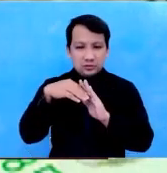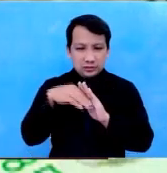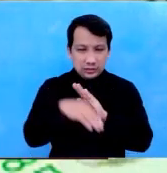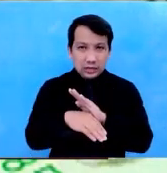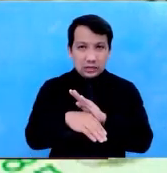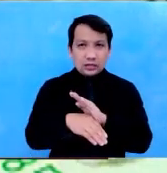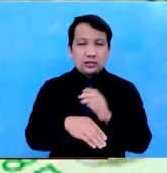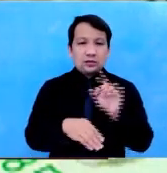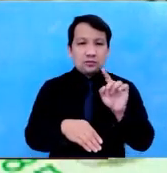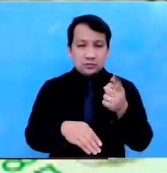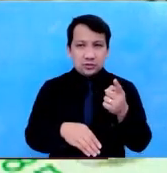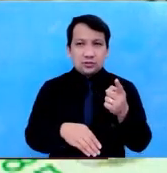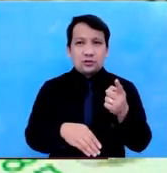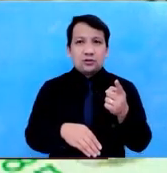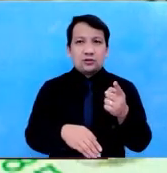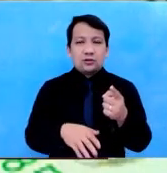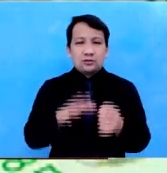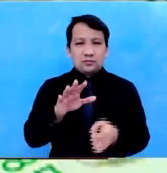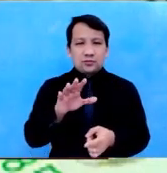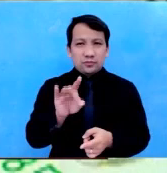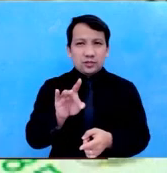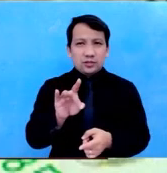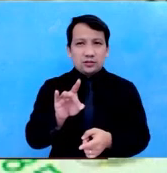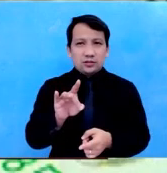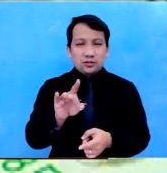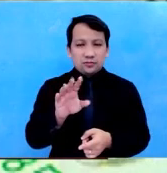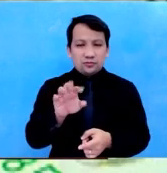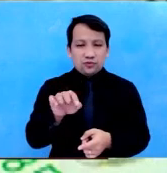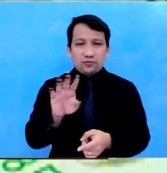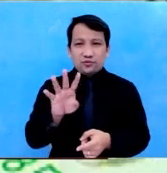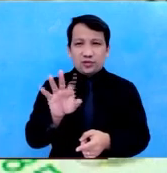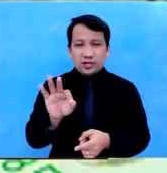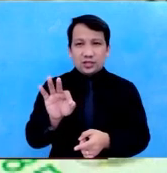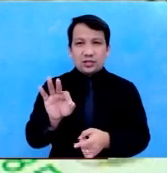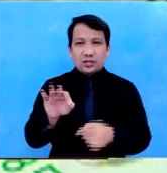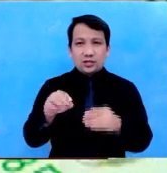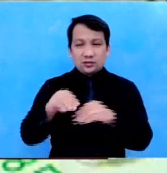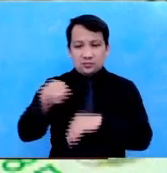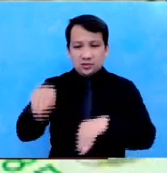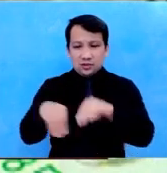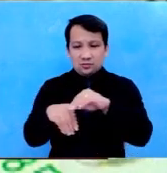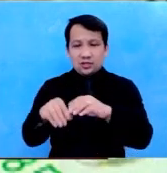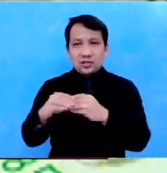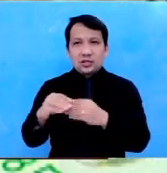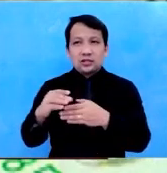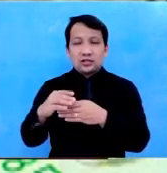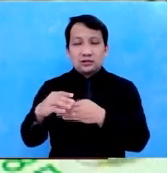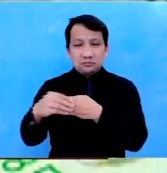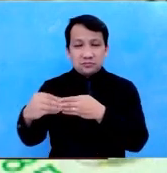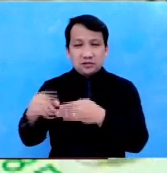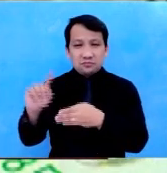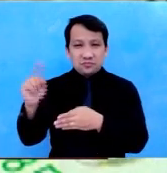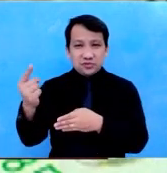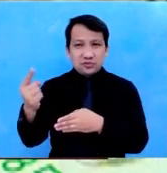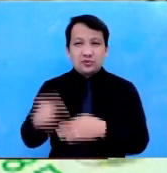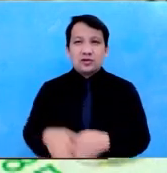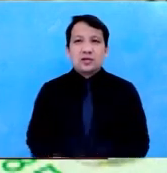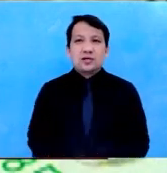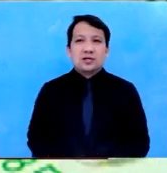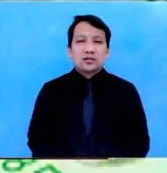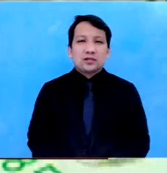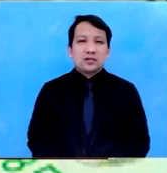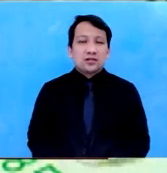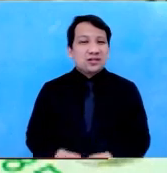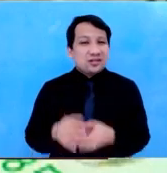ng piso sa 58 pesos and 49 centavos kontra US dollar. Ito na ang ikatlong sunod na araw ngayong